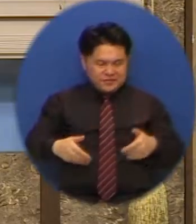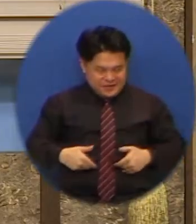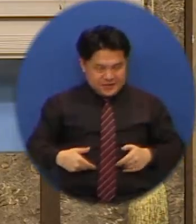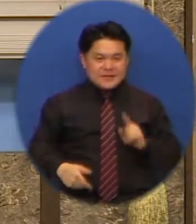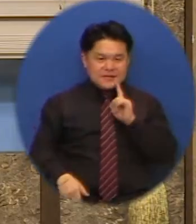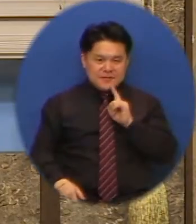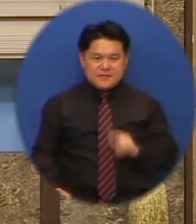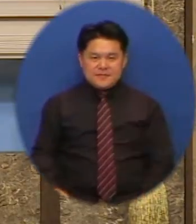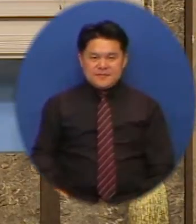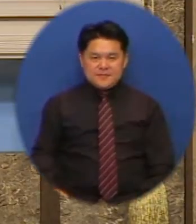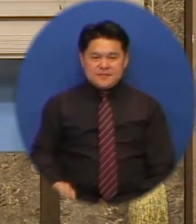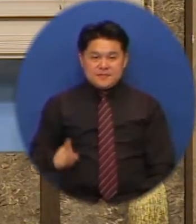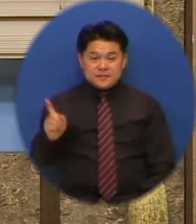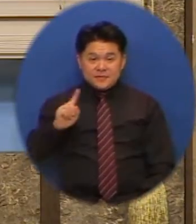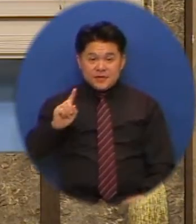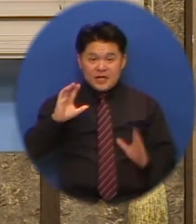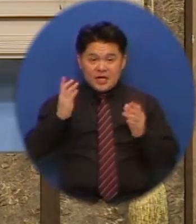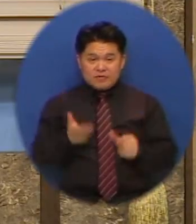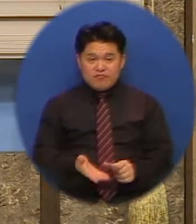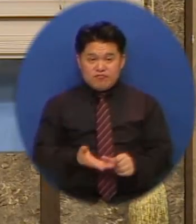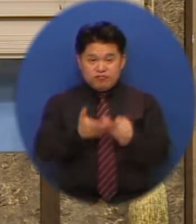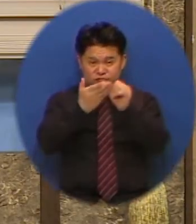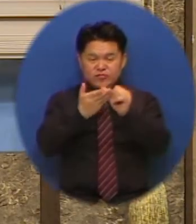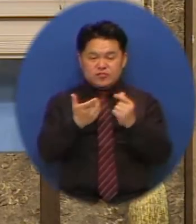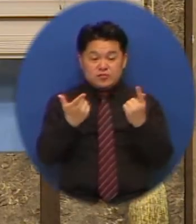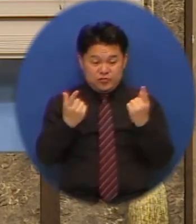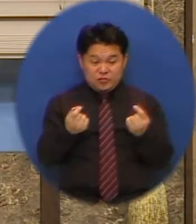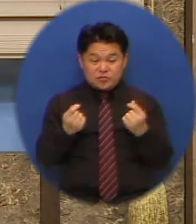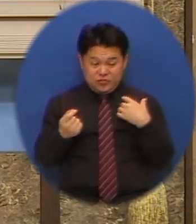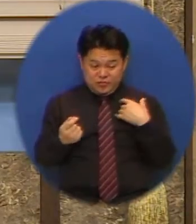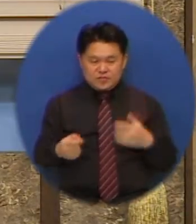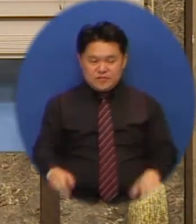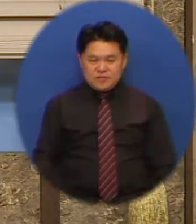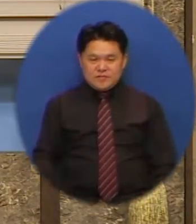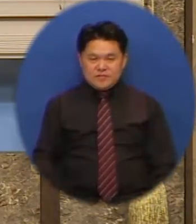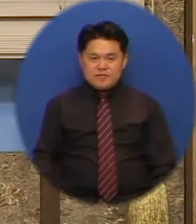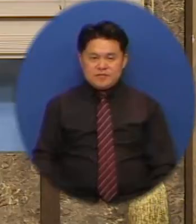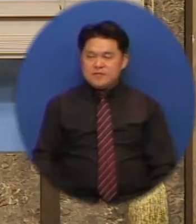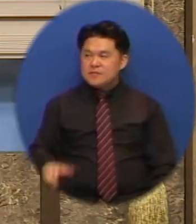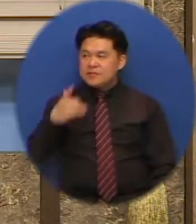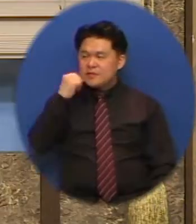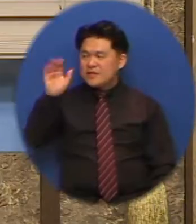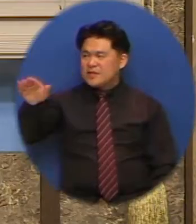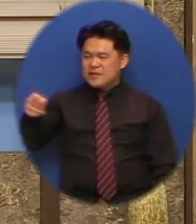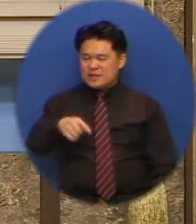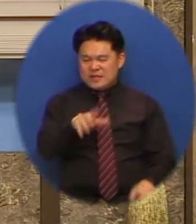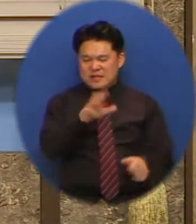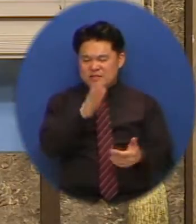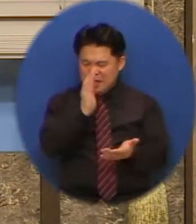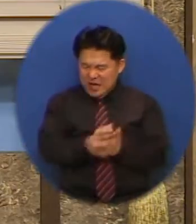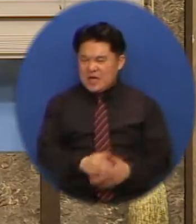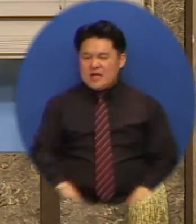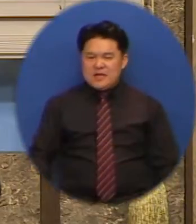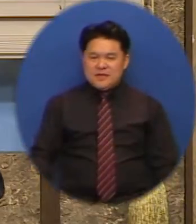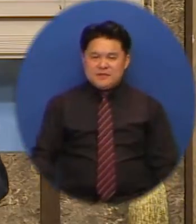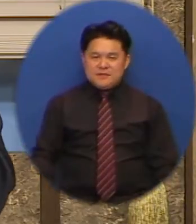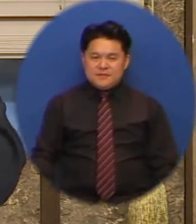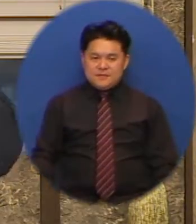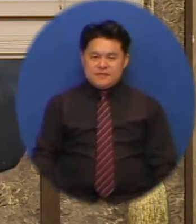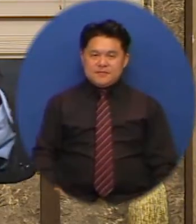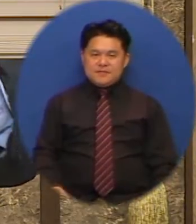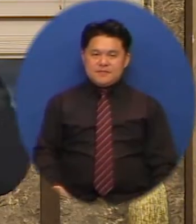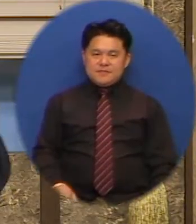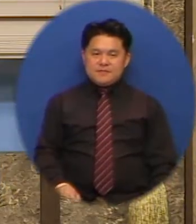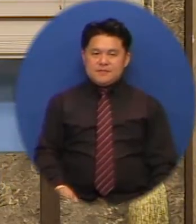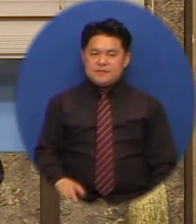그 양육하는 이 사람들이 쪼다 네. 나은 그래서 아버지한테 당신들 너무 야단만 치지 말고